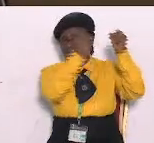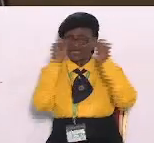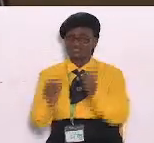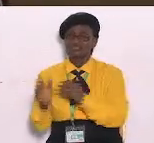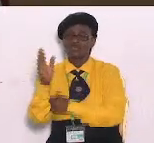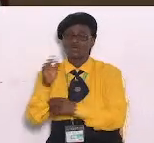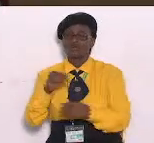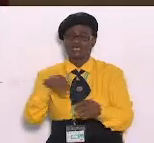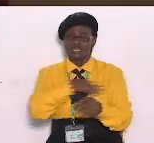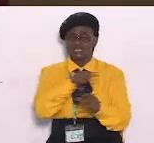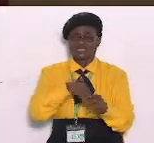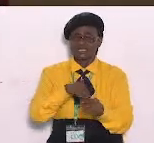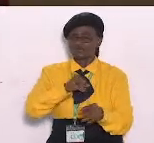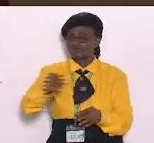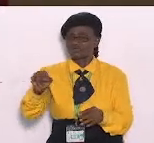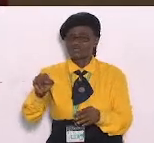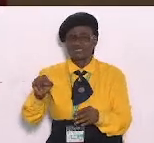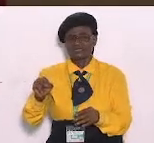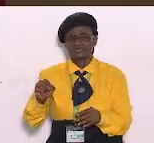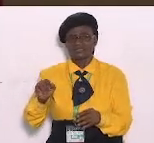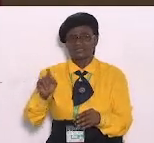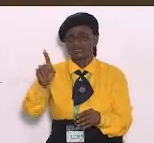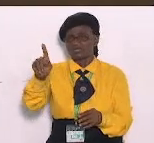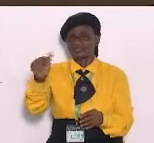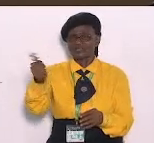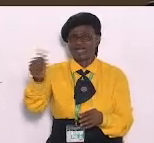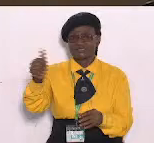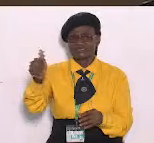toutpuissant inclu